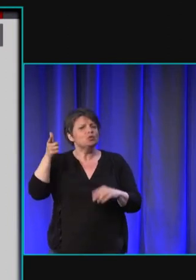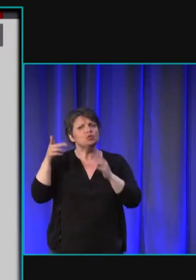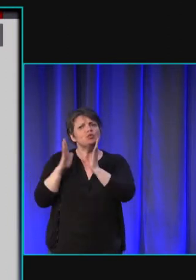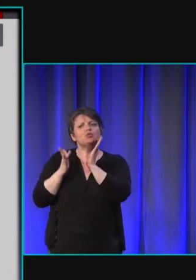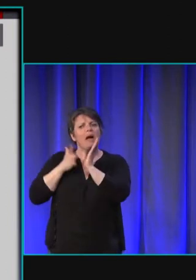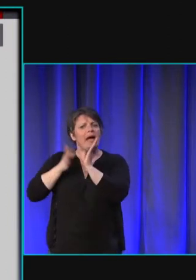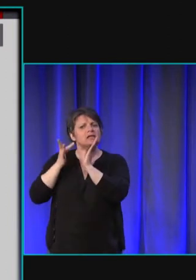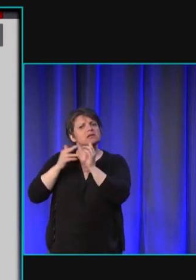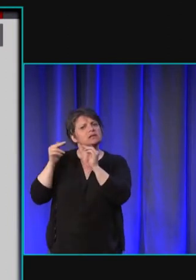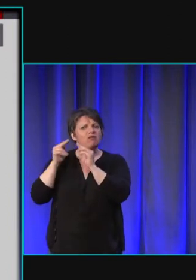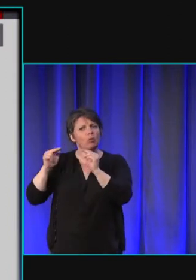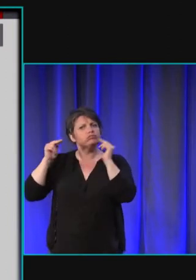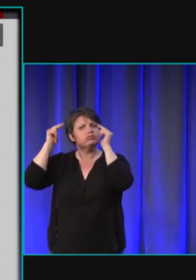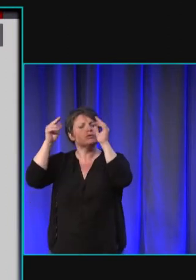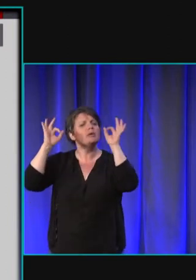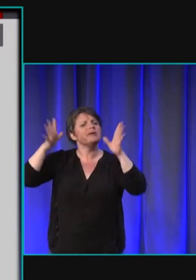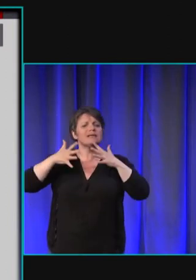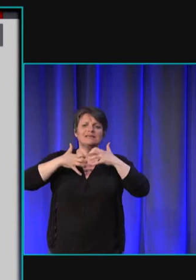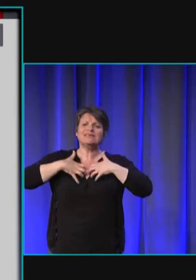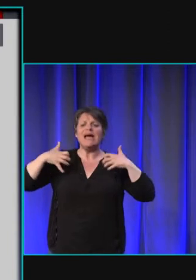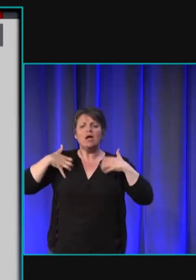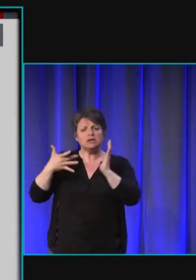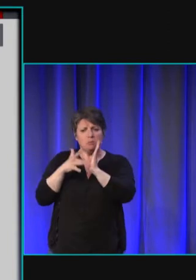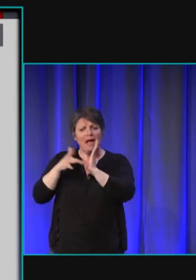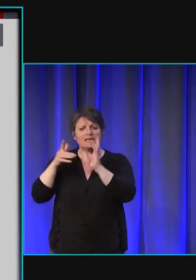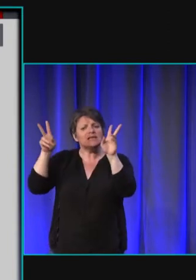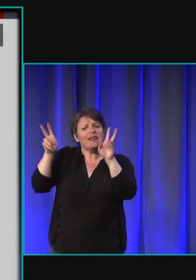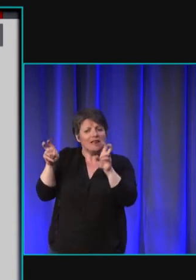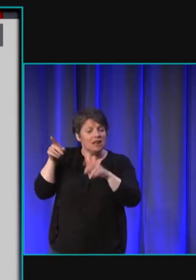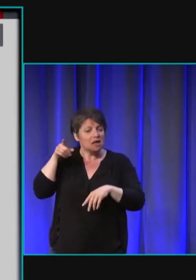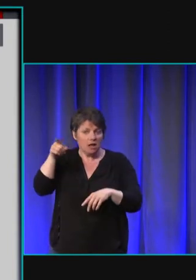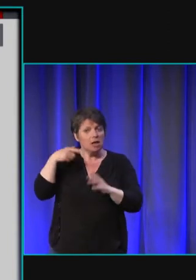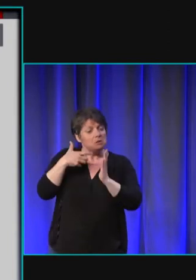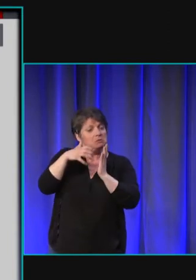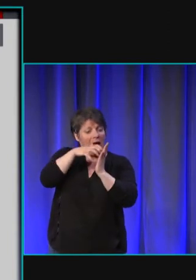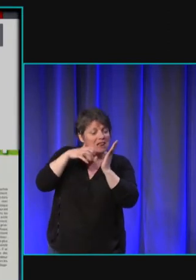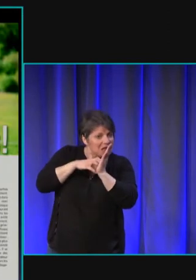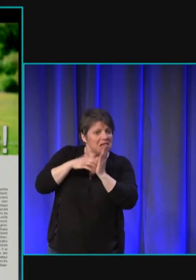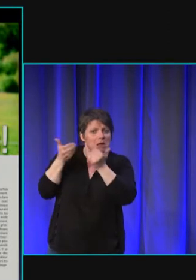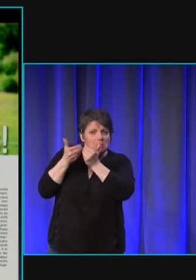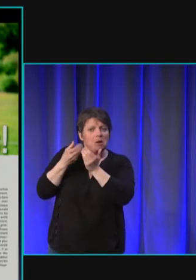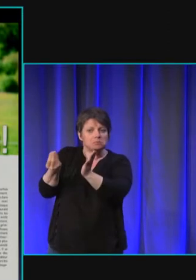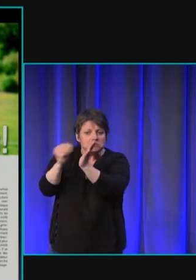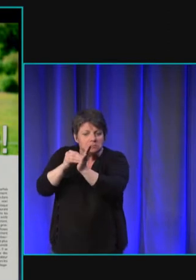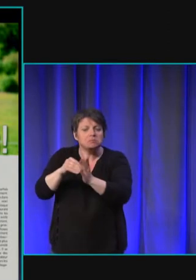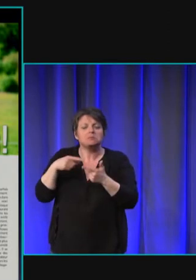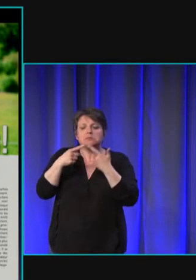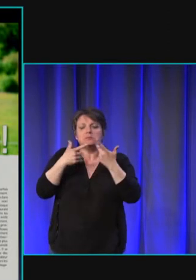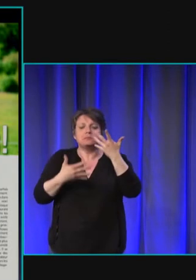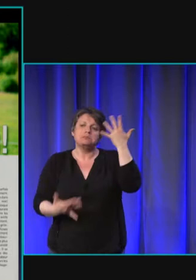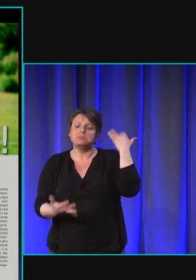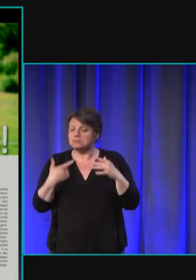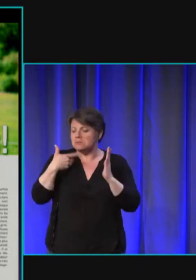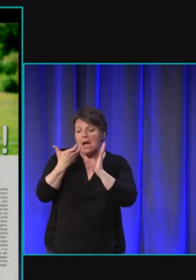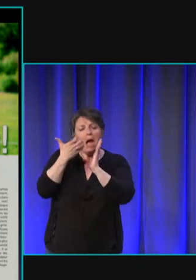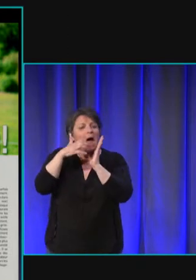qualité, tout comme Science. Donc, vous voyez, on a fait aussi quelques titres de la revue. Et puis voilà, quelques